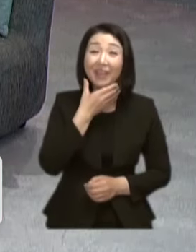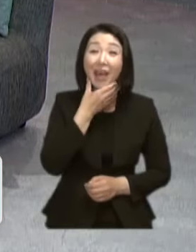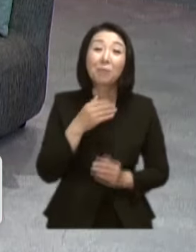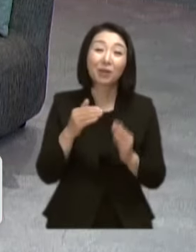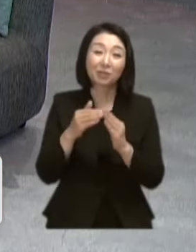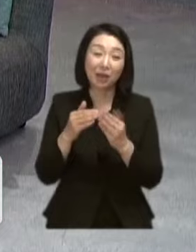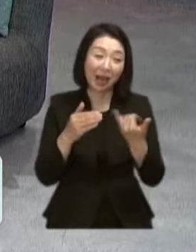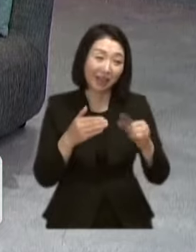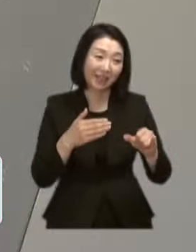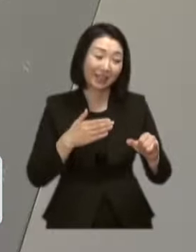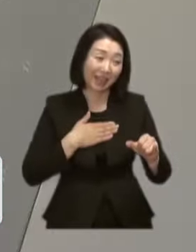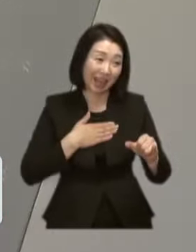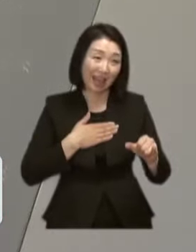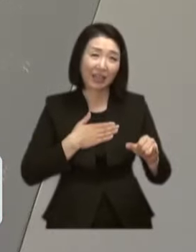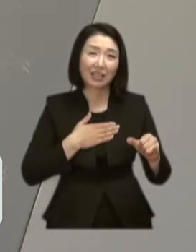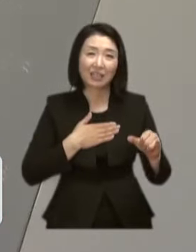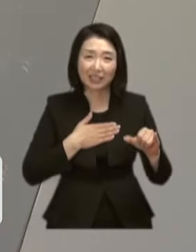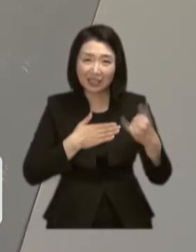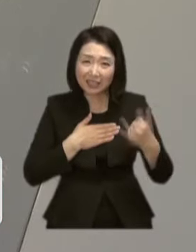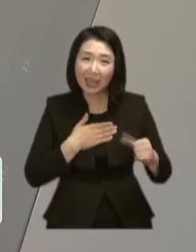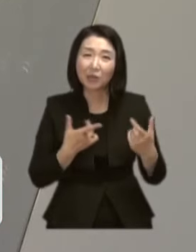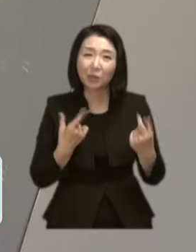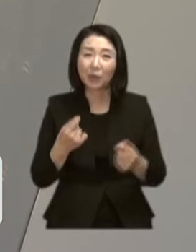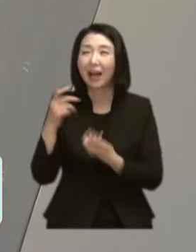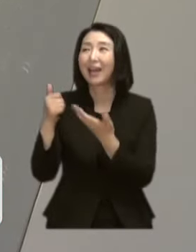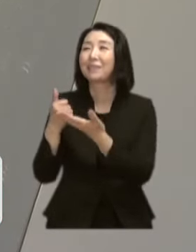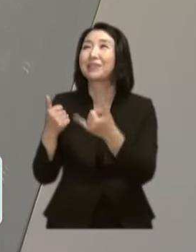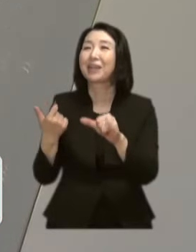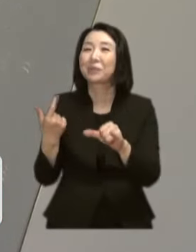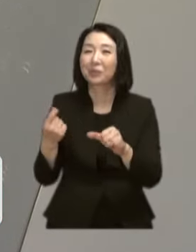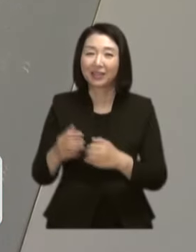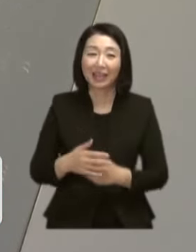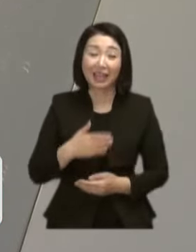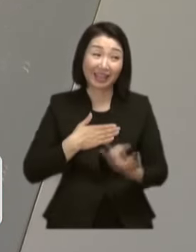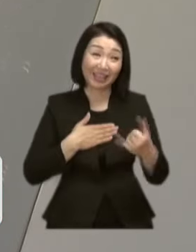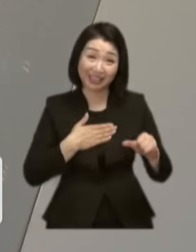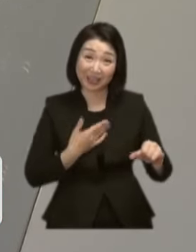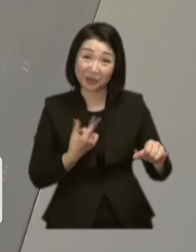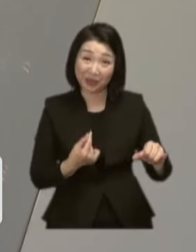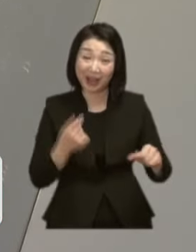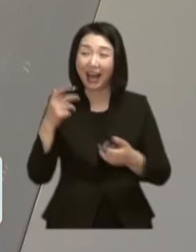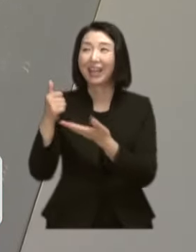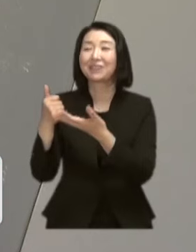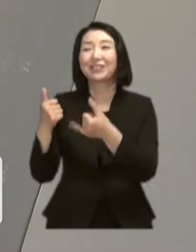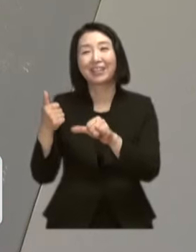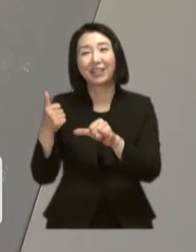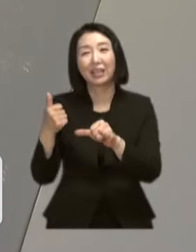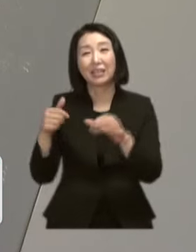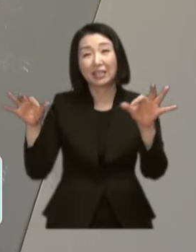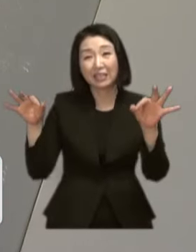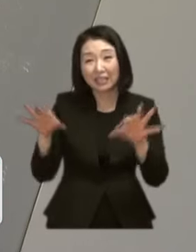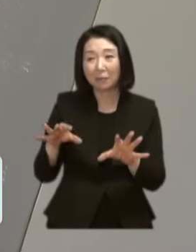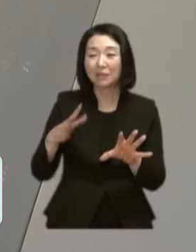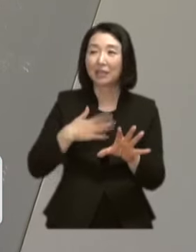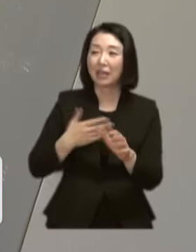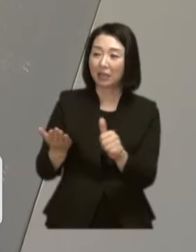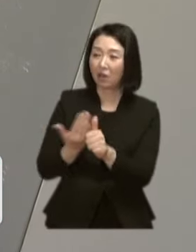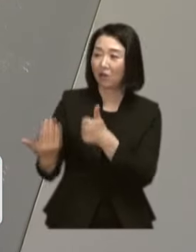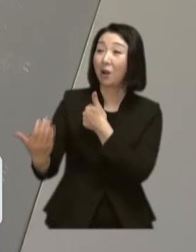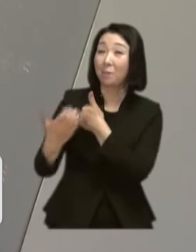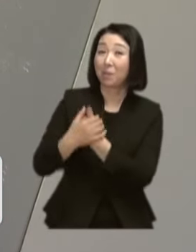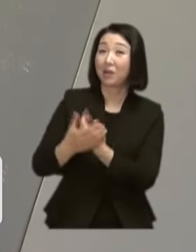저에게 자녀죠. 그리고 하나님의 자녀이기도 하죠. 네. 네, 제 자녀이기도 하지만 잠시 동안 저희한테 양육하라고